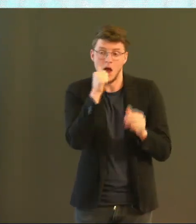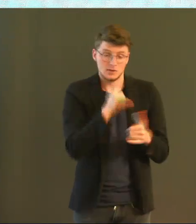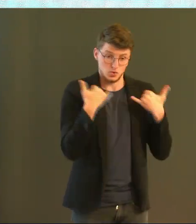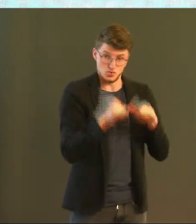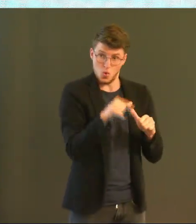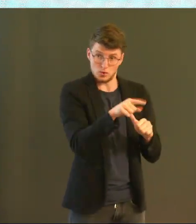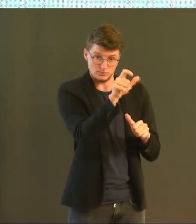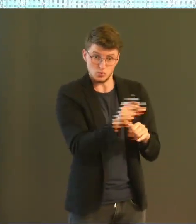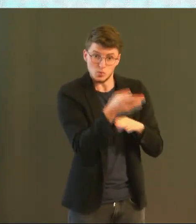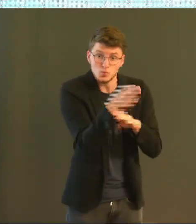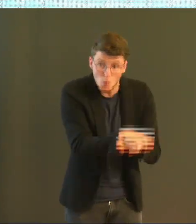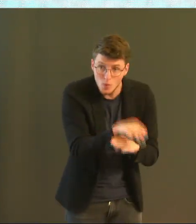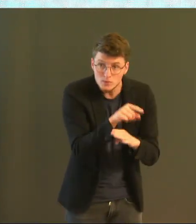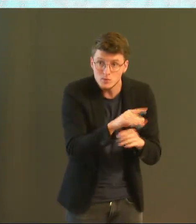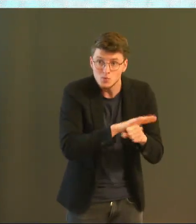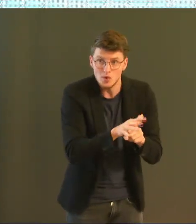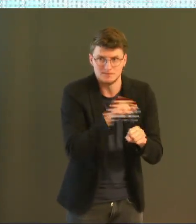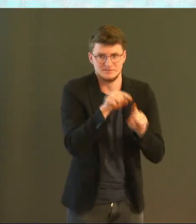smoothie d'humanité